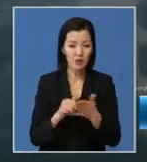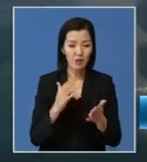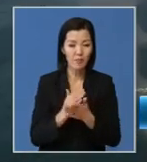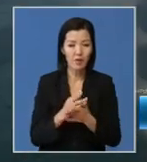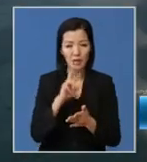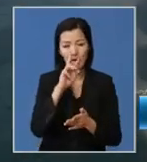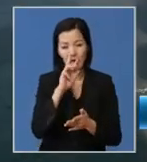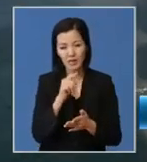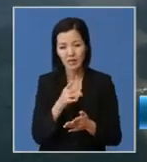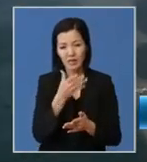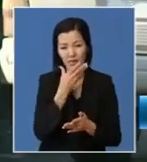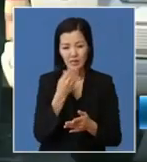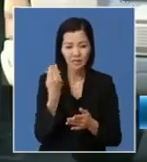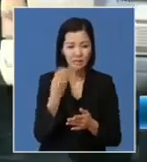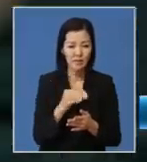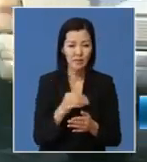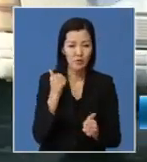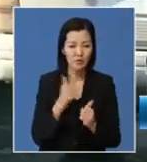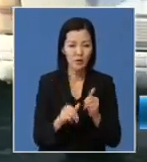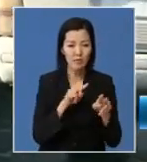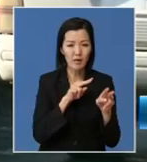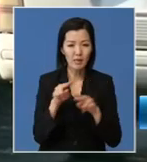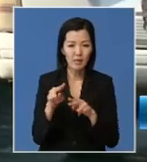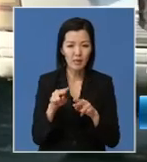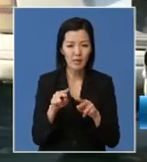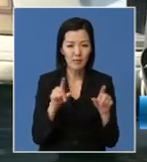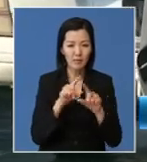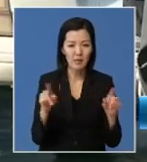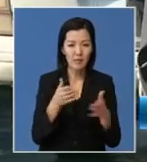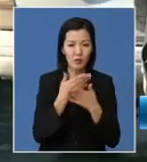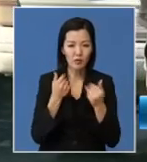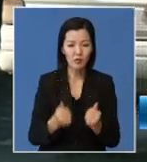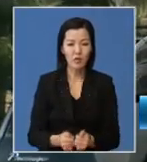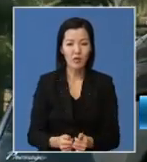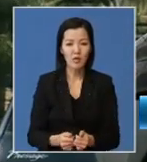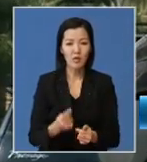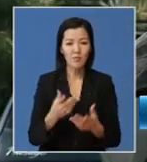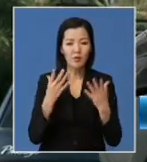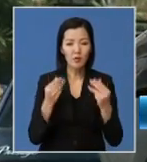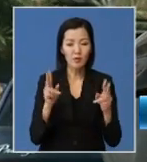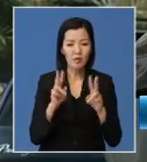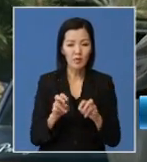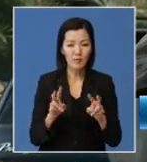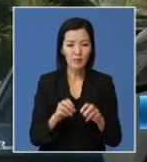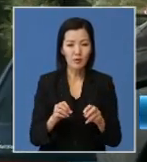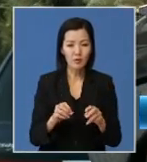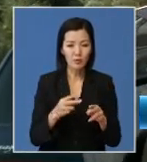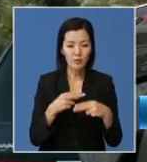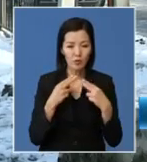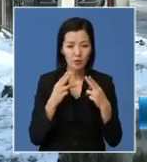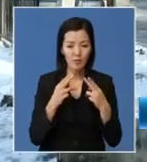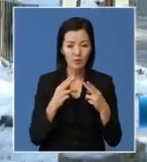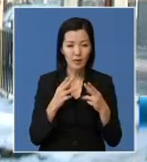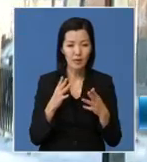қате, сұрықсыз суреттерді ұдайы қадағалайтын, қарайтын мекеме әзірге болмай тұр. Бір күндік рейд барысында оны да аңғардық.